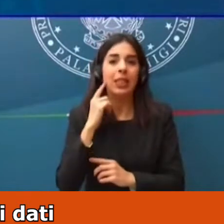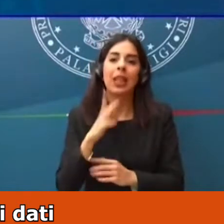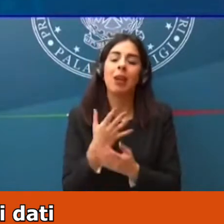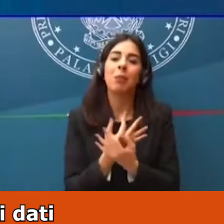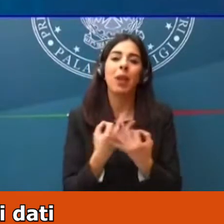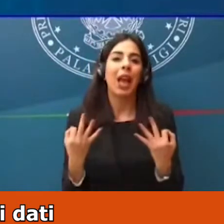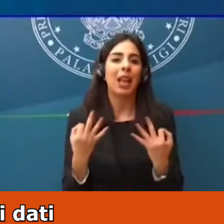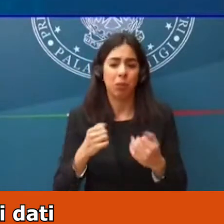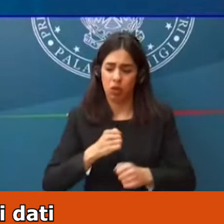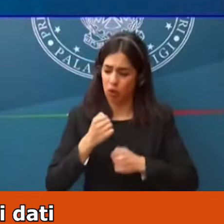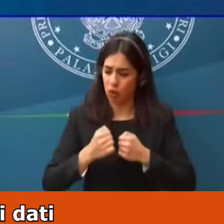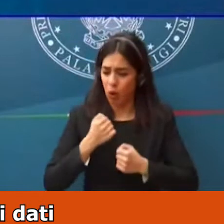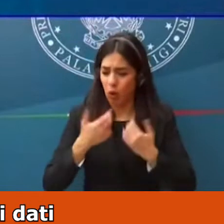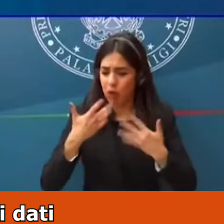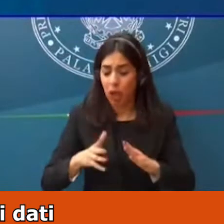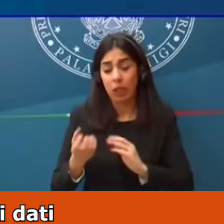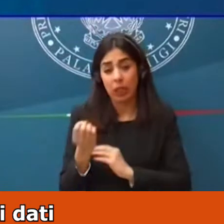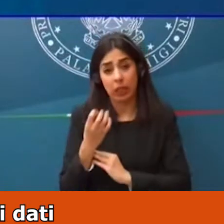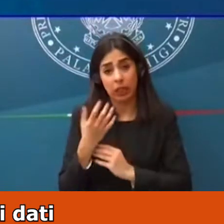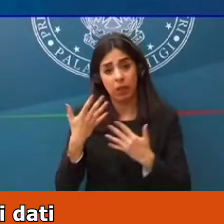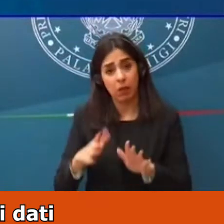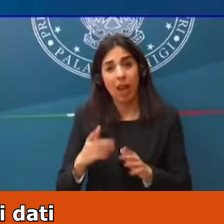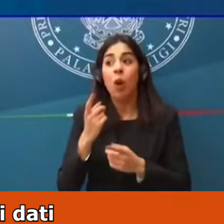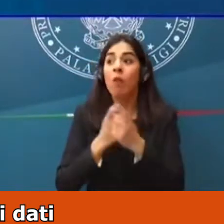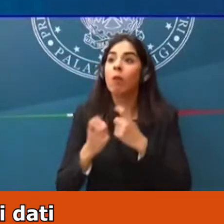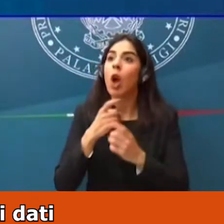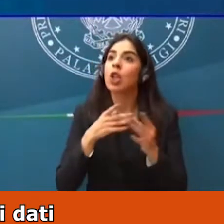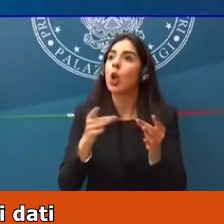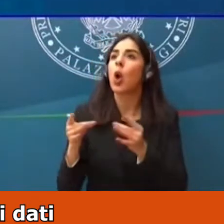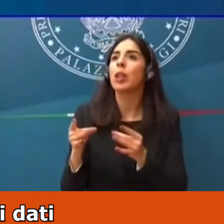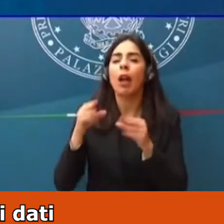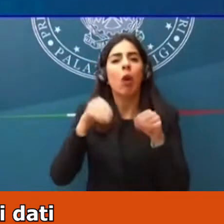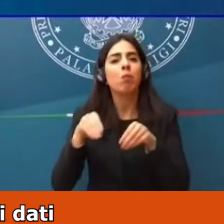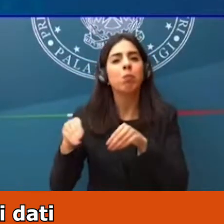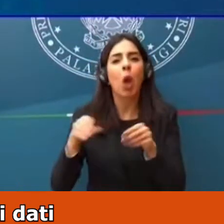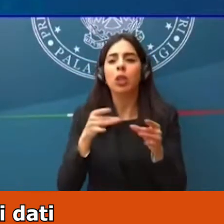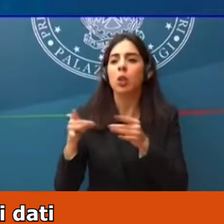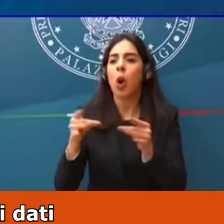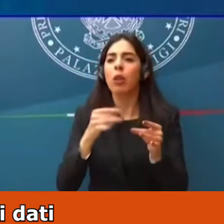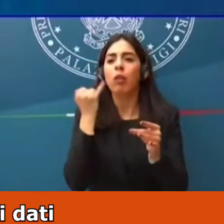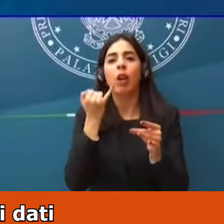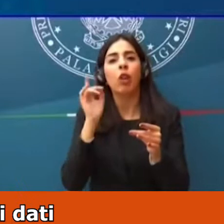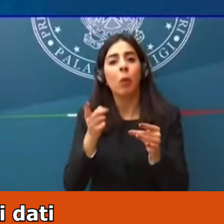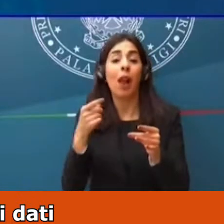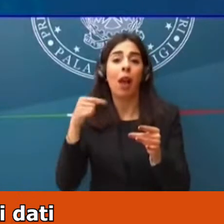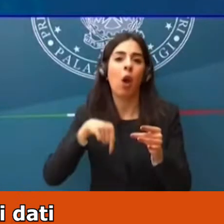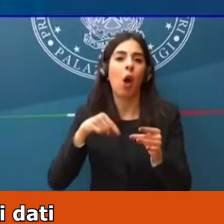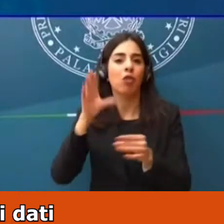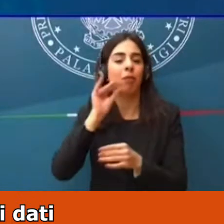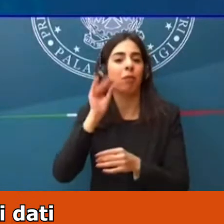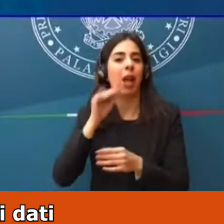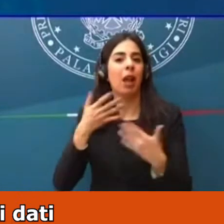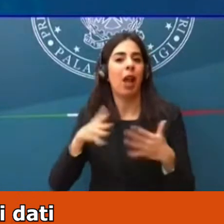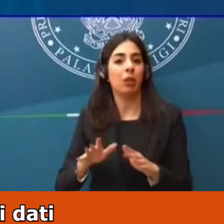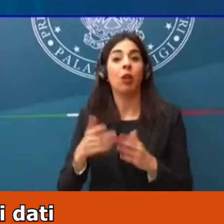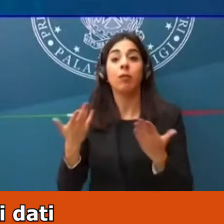sofferenza, si sa qualcosa di più sulle fonti di contagio, sui posti di contagio, e quindi queste misure